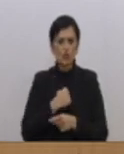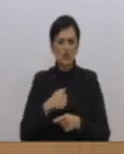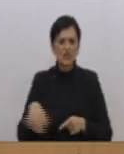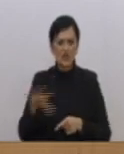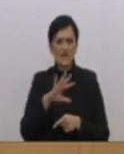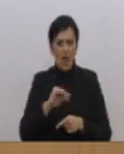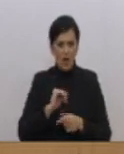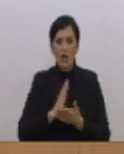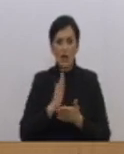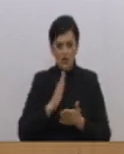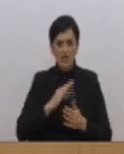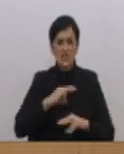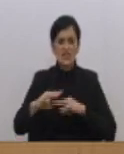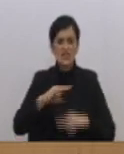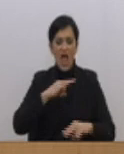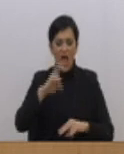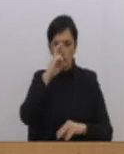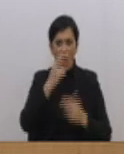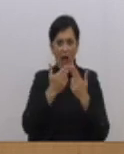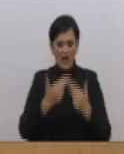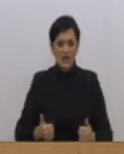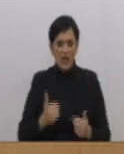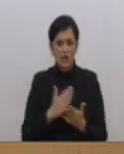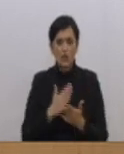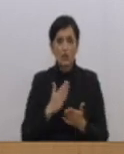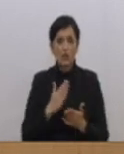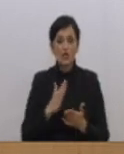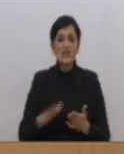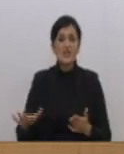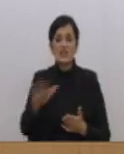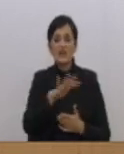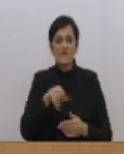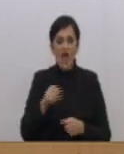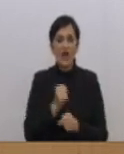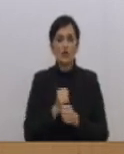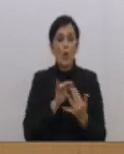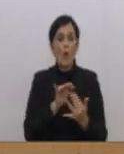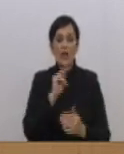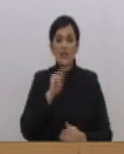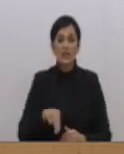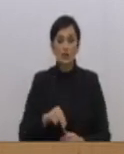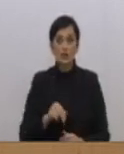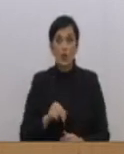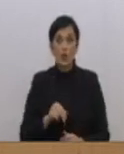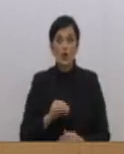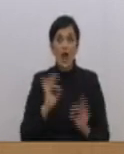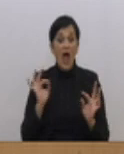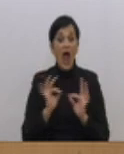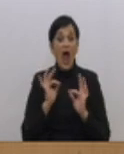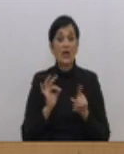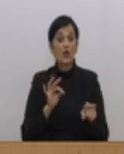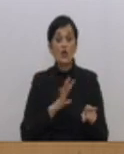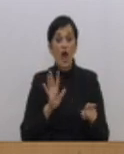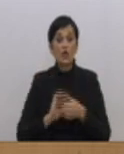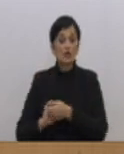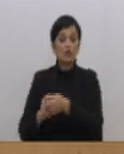გამოცხადებულია ტერორისტულ სახელმწიფოდ და აღიარებულია ქვეყნად, რომელმაც ჩაიდინა ომის დანაშაული. Არასდროს იყავით თქვენ